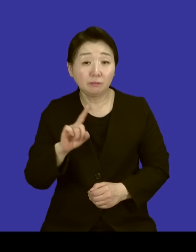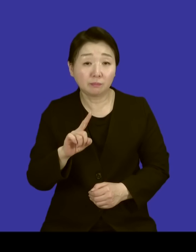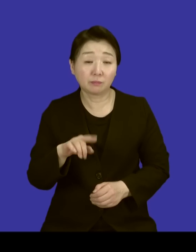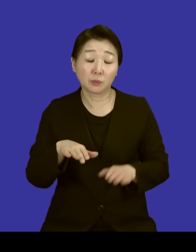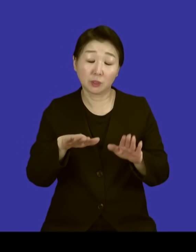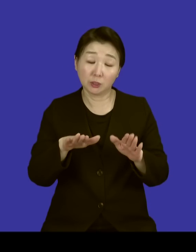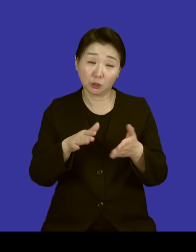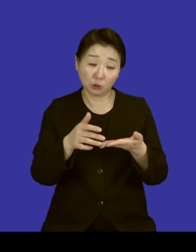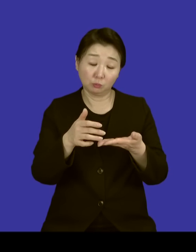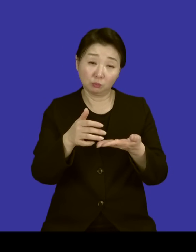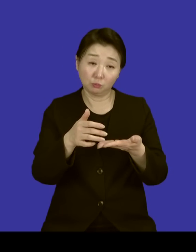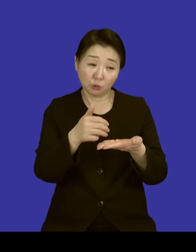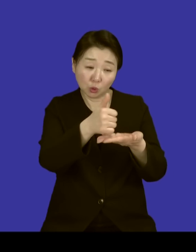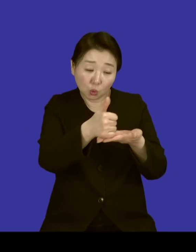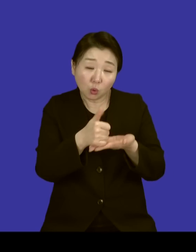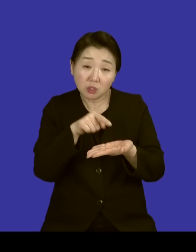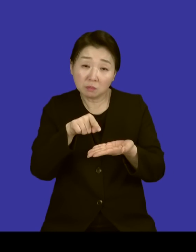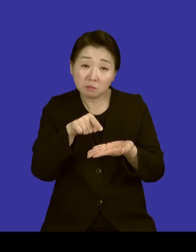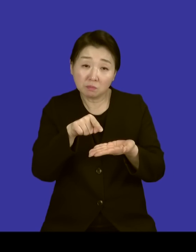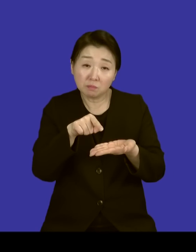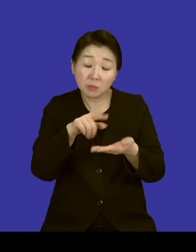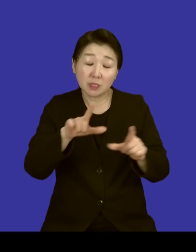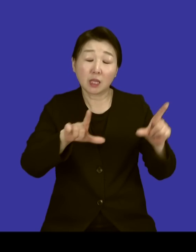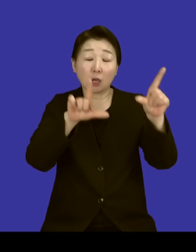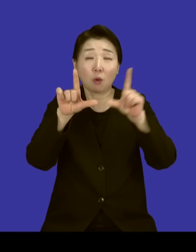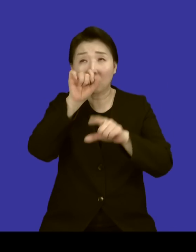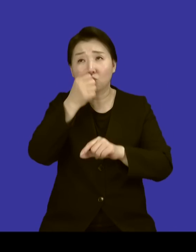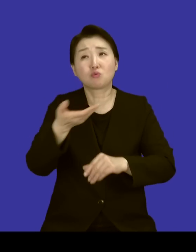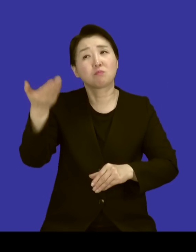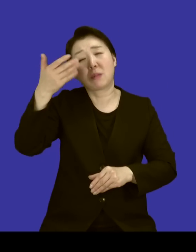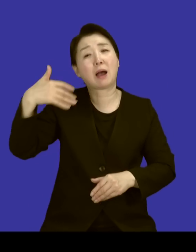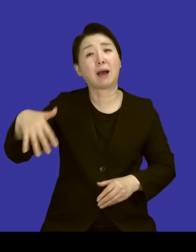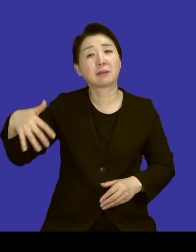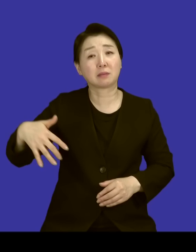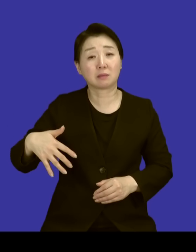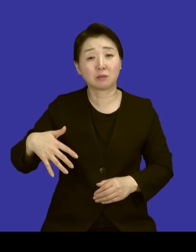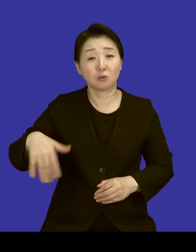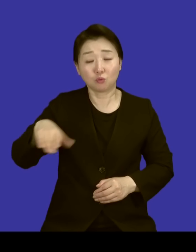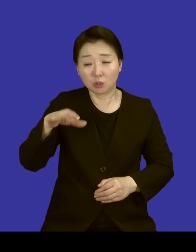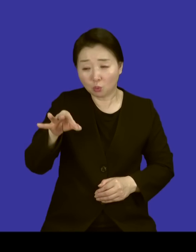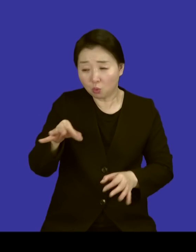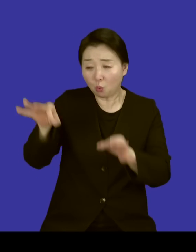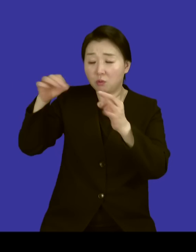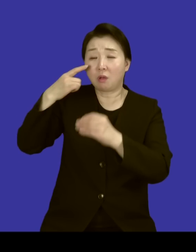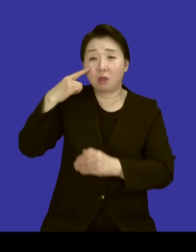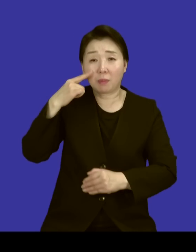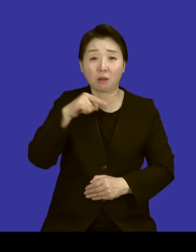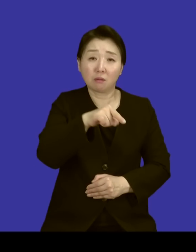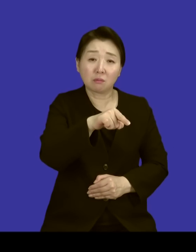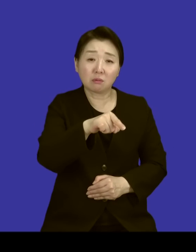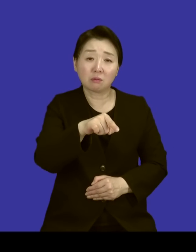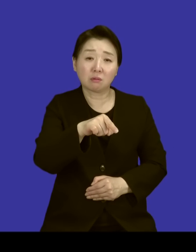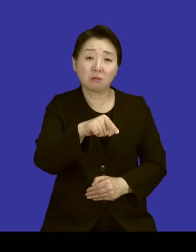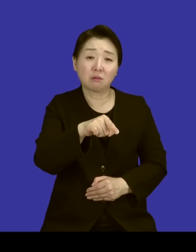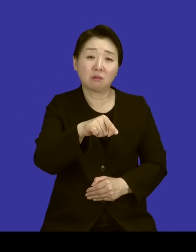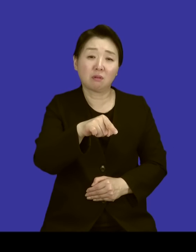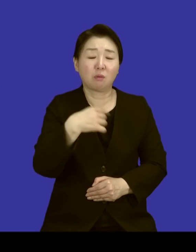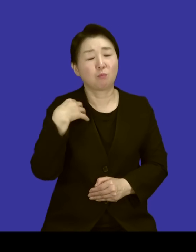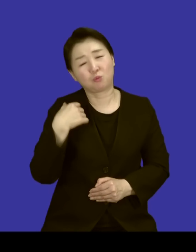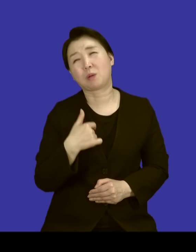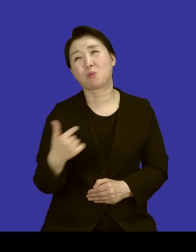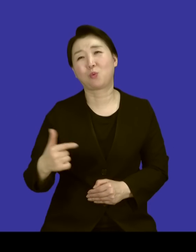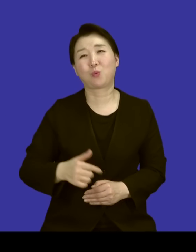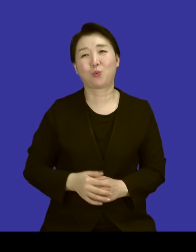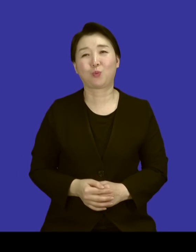우리가 주로 삼는 고객들의 생활 수준이 좋아지지 않았는데 우리까지 올리면 그분들의 무거움이 더 심해질 것 같아서